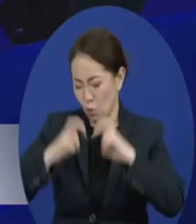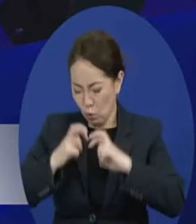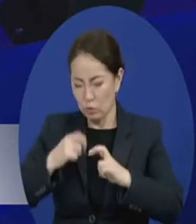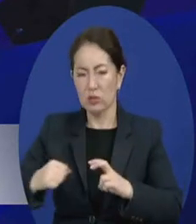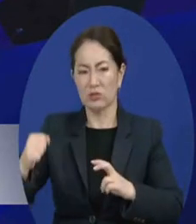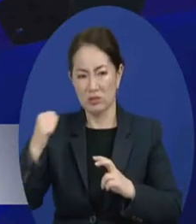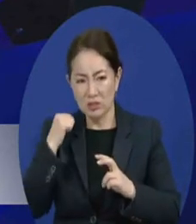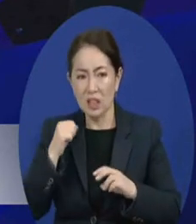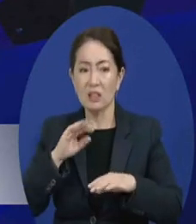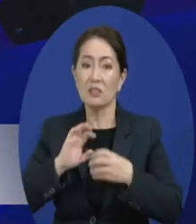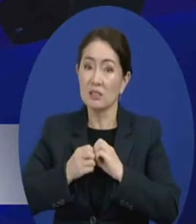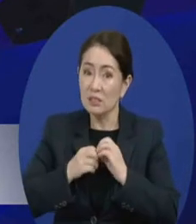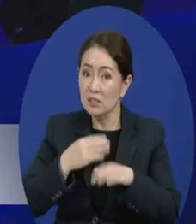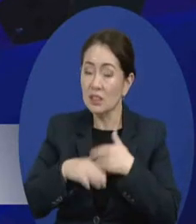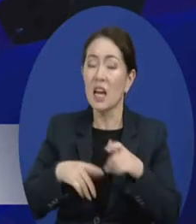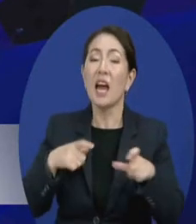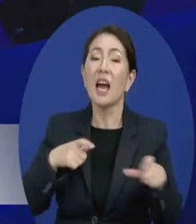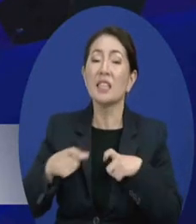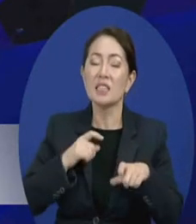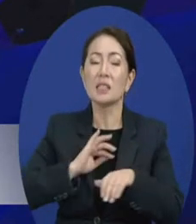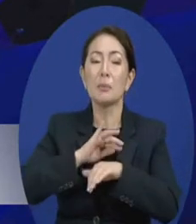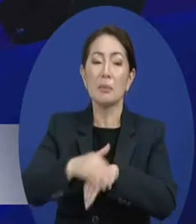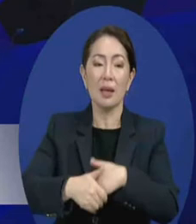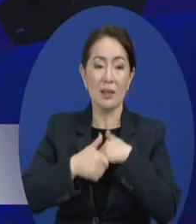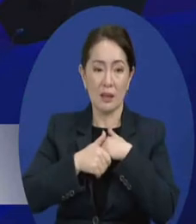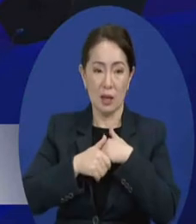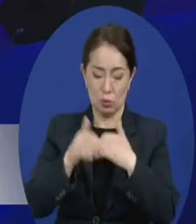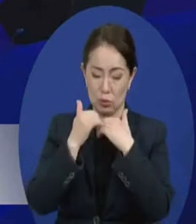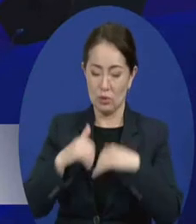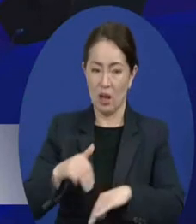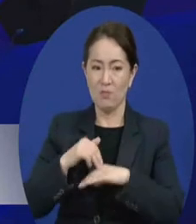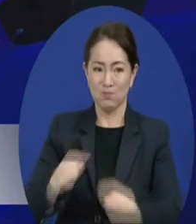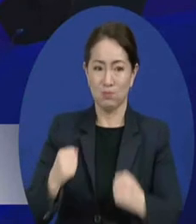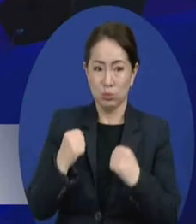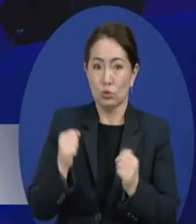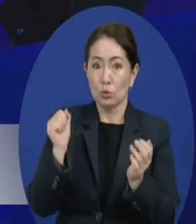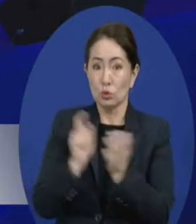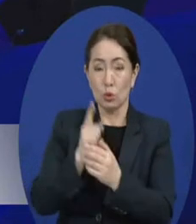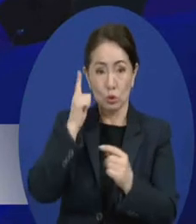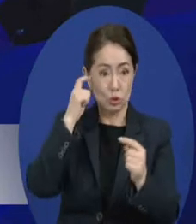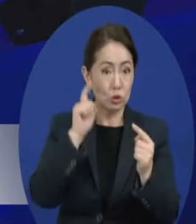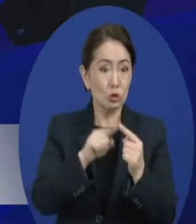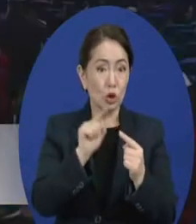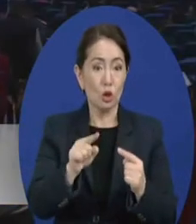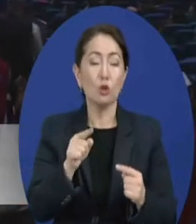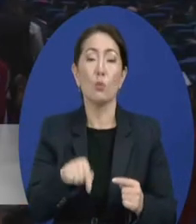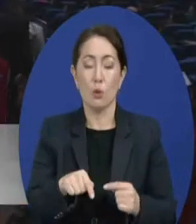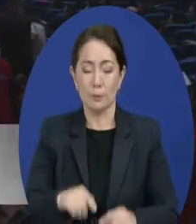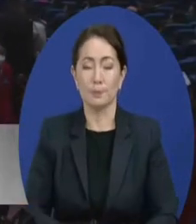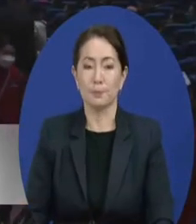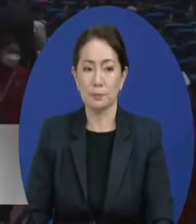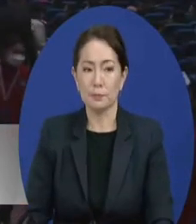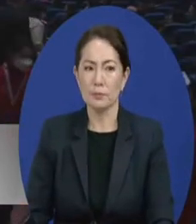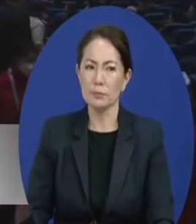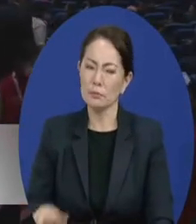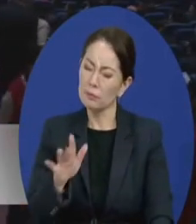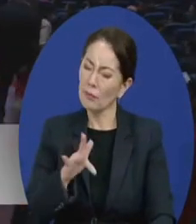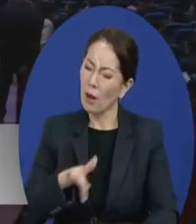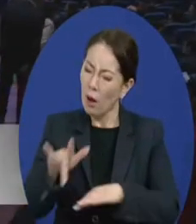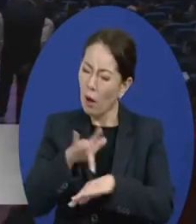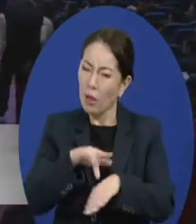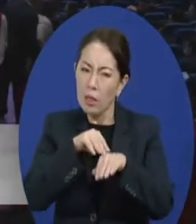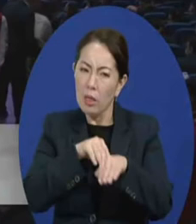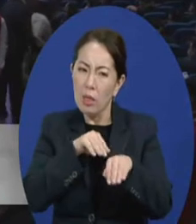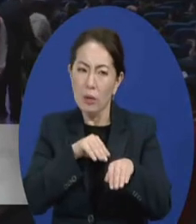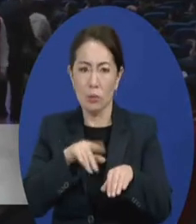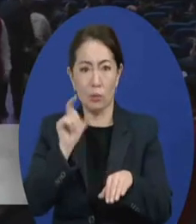нь бидний эдийн засгийн бие даасан байдал тусгаар тогтнолын нэн чухал зорилтуудын нэг юм а. Хоттоо төгжрөх